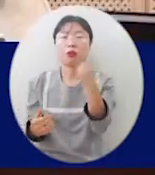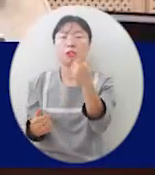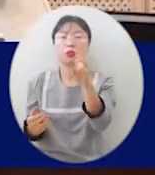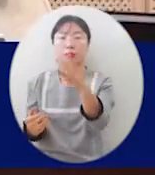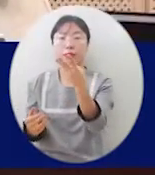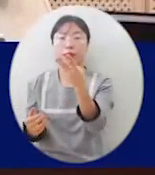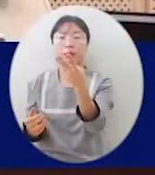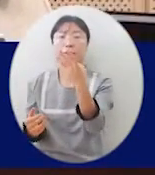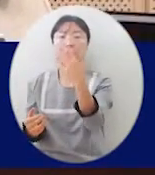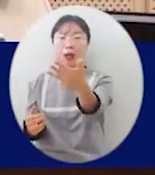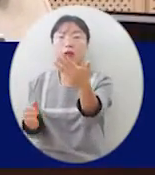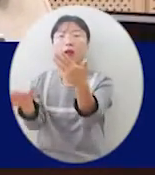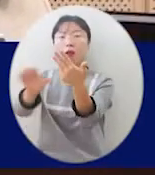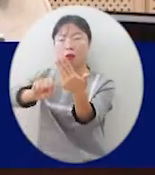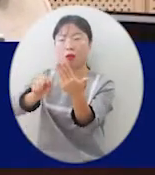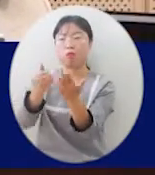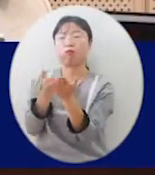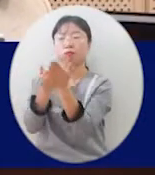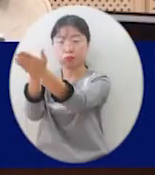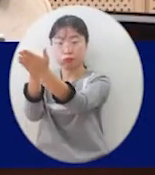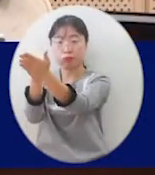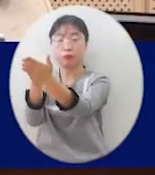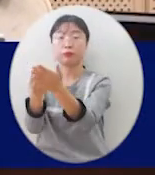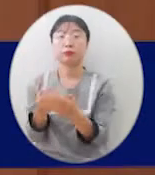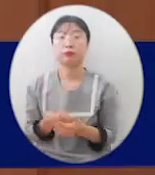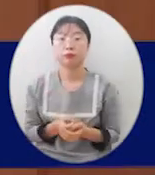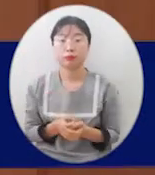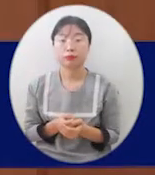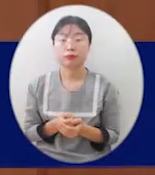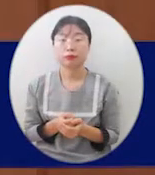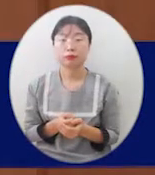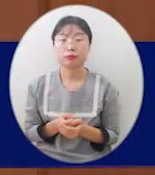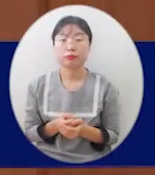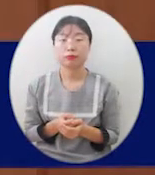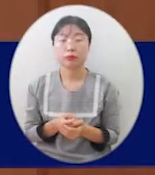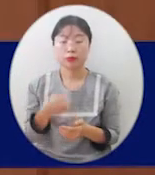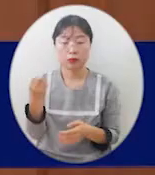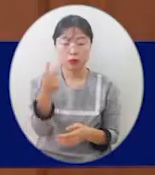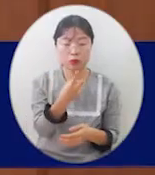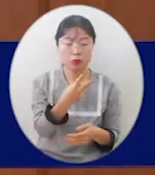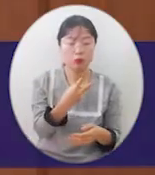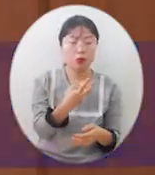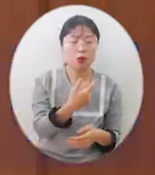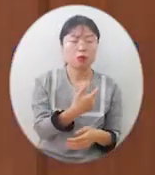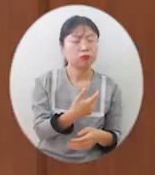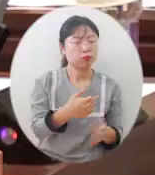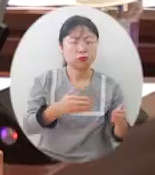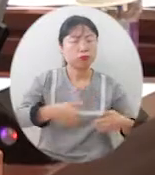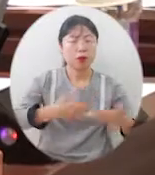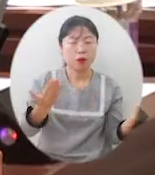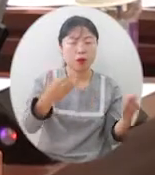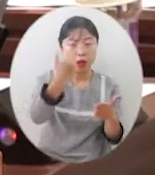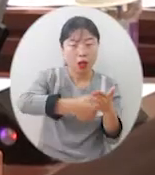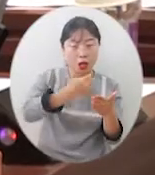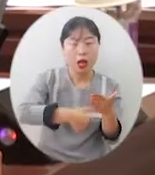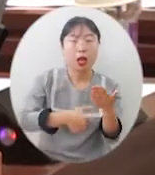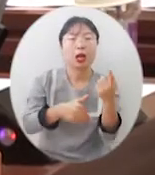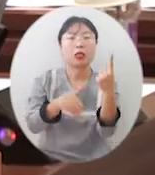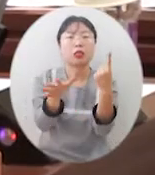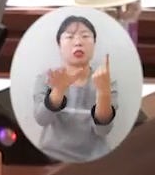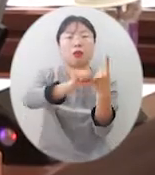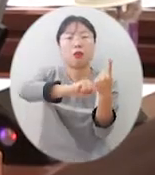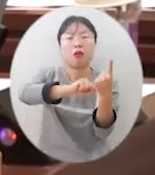편성에 제출된 제2회 추가경정예산안에 대해 시기성 등 불효불급한 예산 1억 4,500만